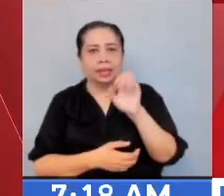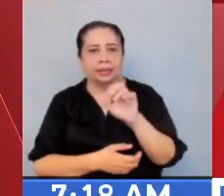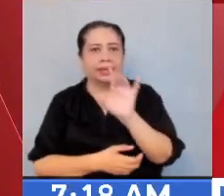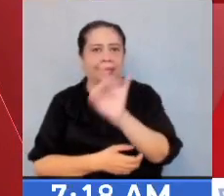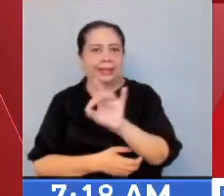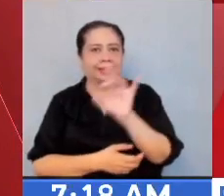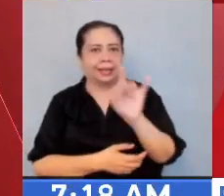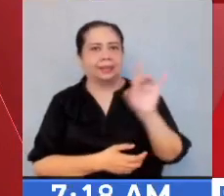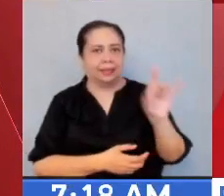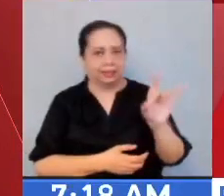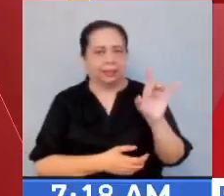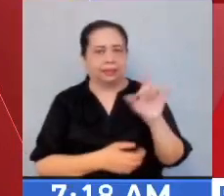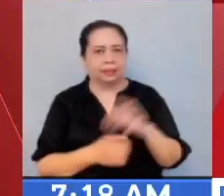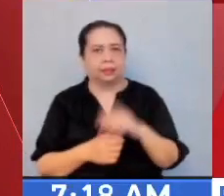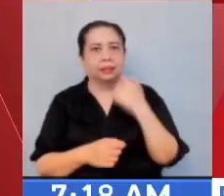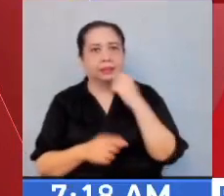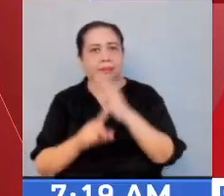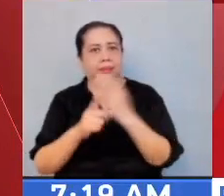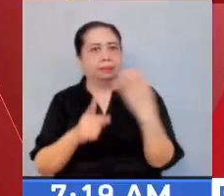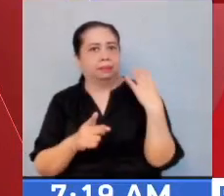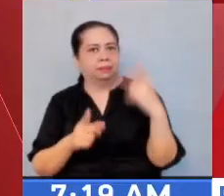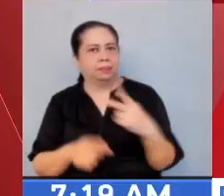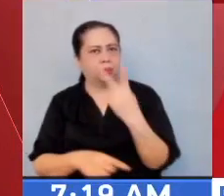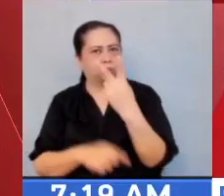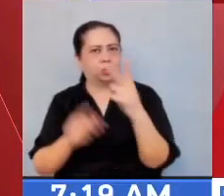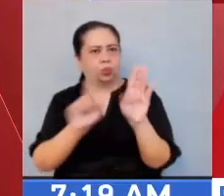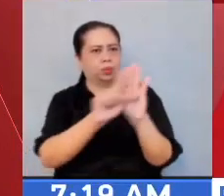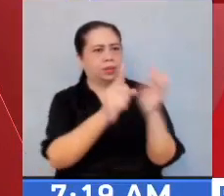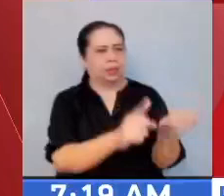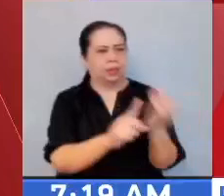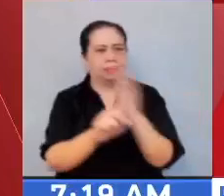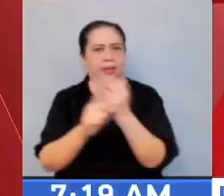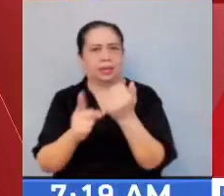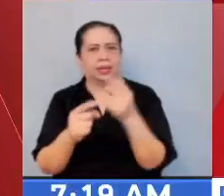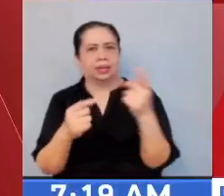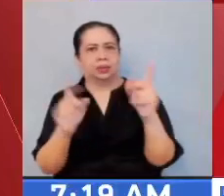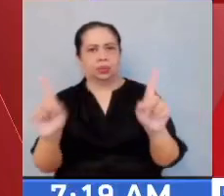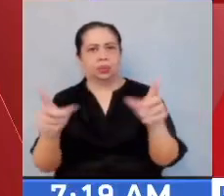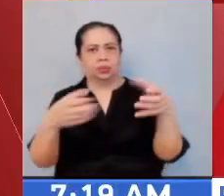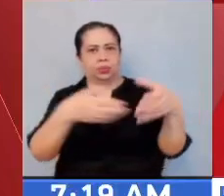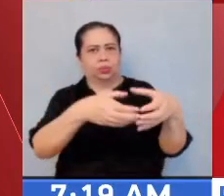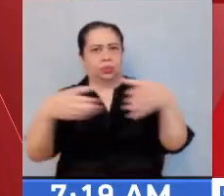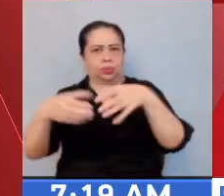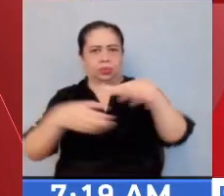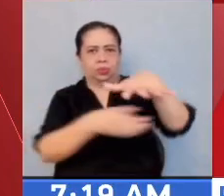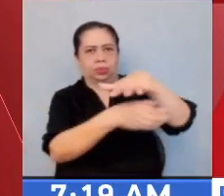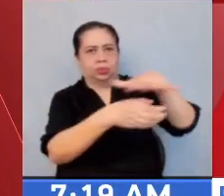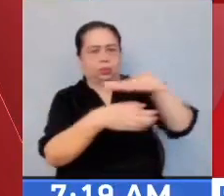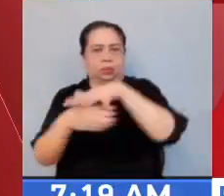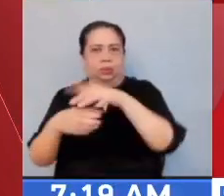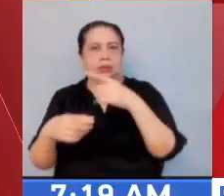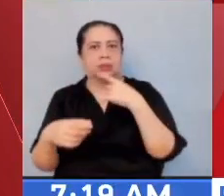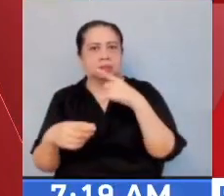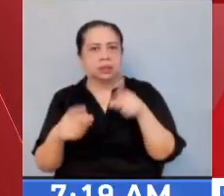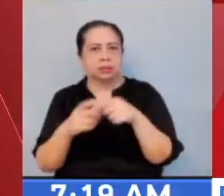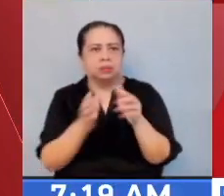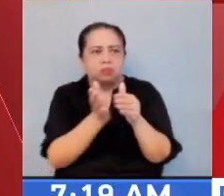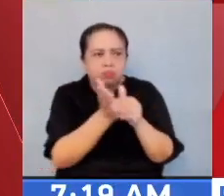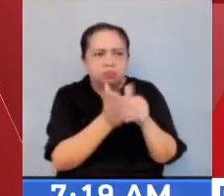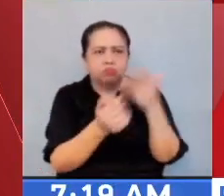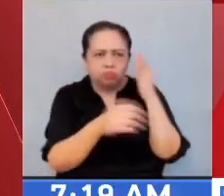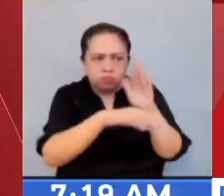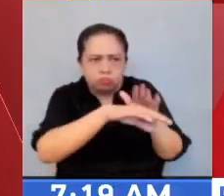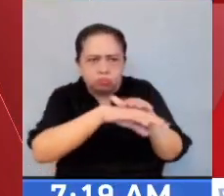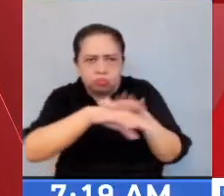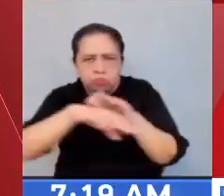barangay chairman kasi dalawang barangay daw yung nakasakop doon sa lugar. At ang sinasabi, pinakikiusapan naman nila yung kanilang mga